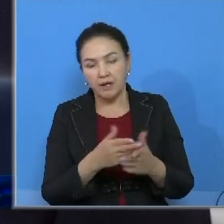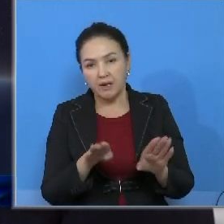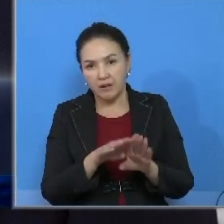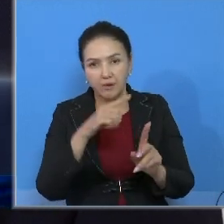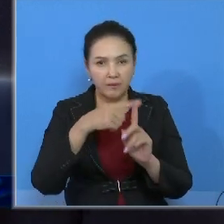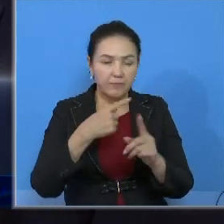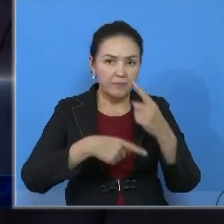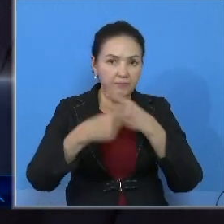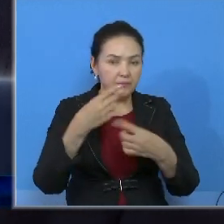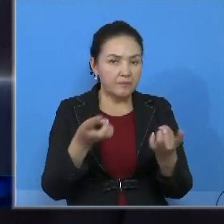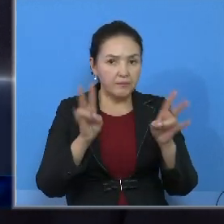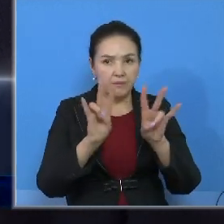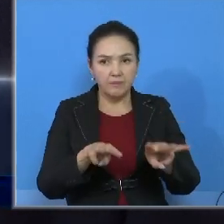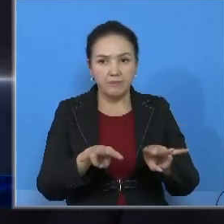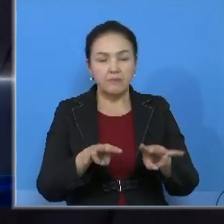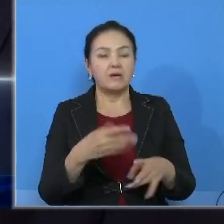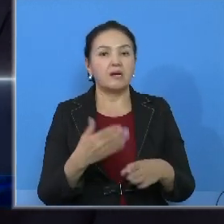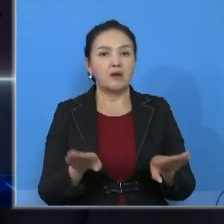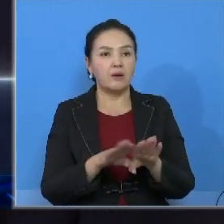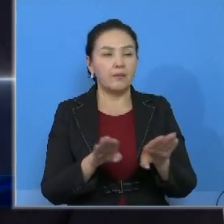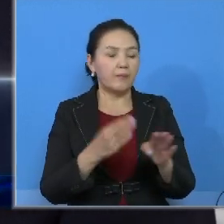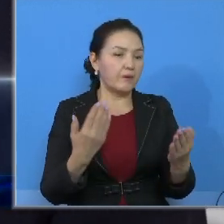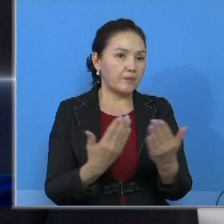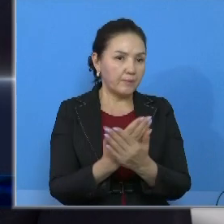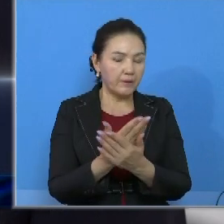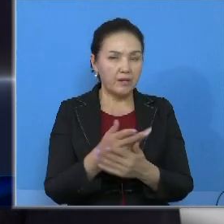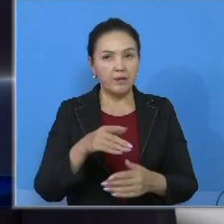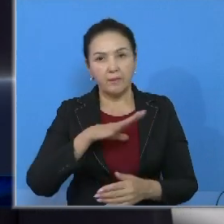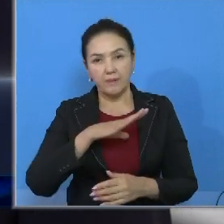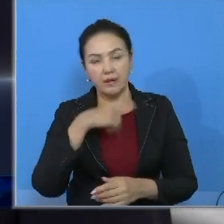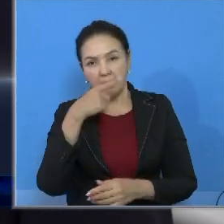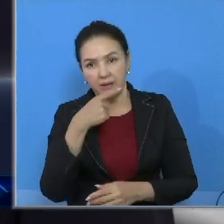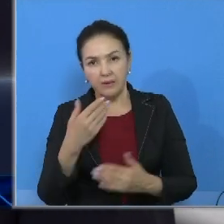его возвращать не обязательно. Тоже это вот новшество, об этом тоже было сегодня сказано.